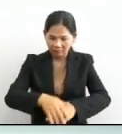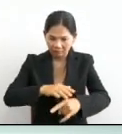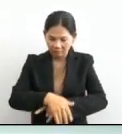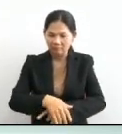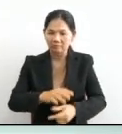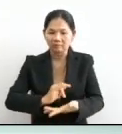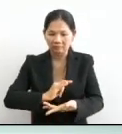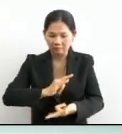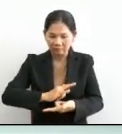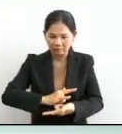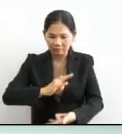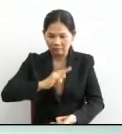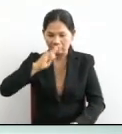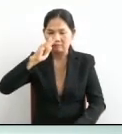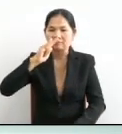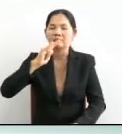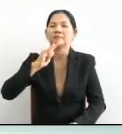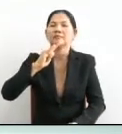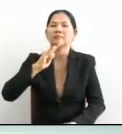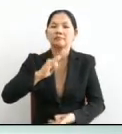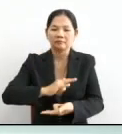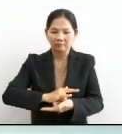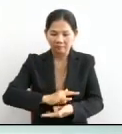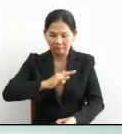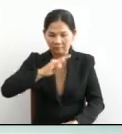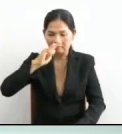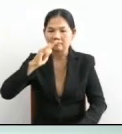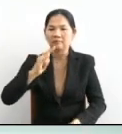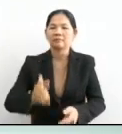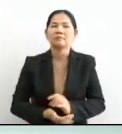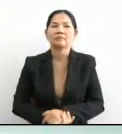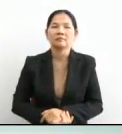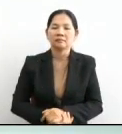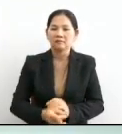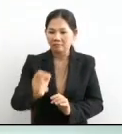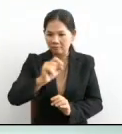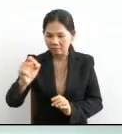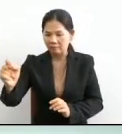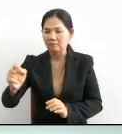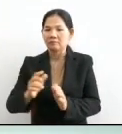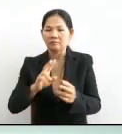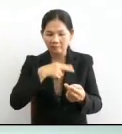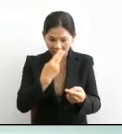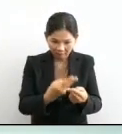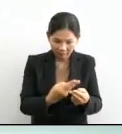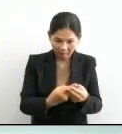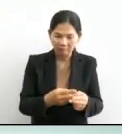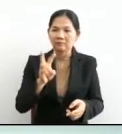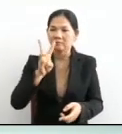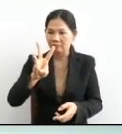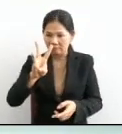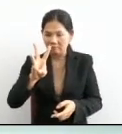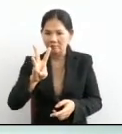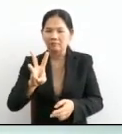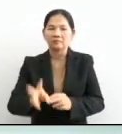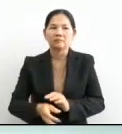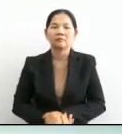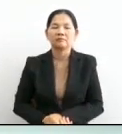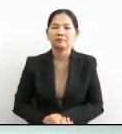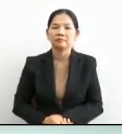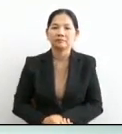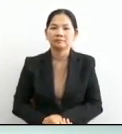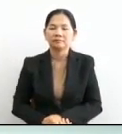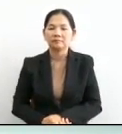bằng cam chà bằng cam là vậy ta con chà chẳng con sẽ cho con ông chậm lại tiếp bay